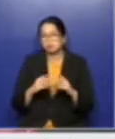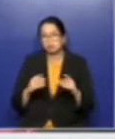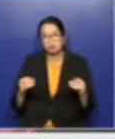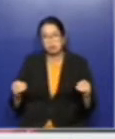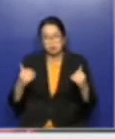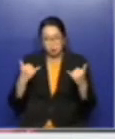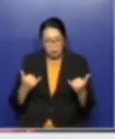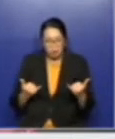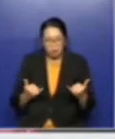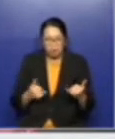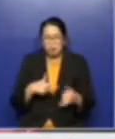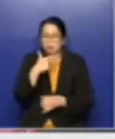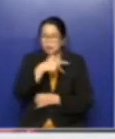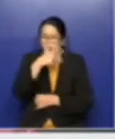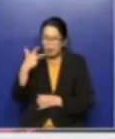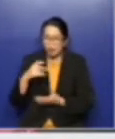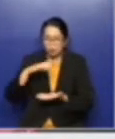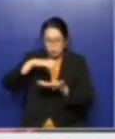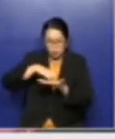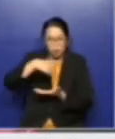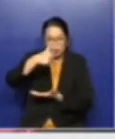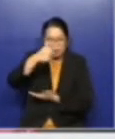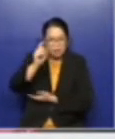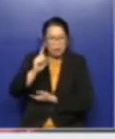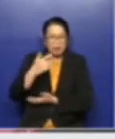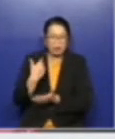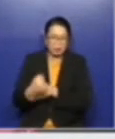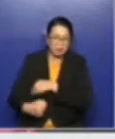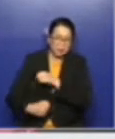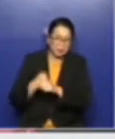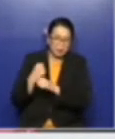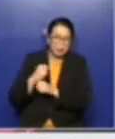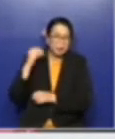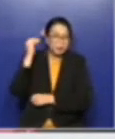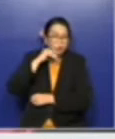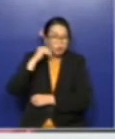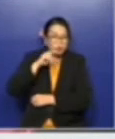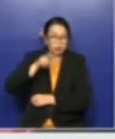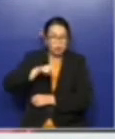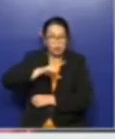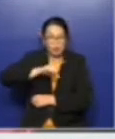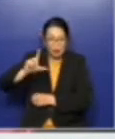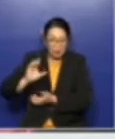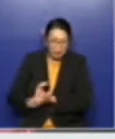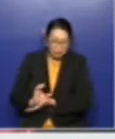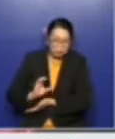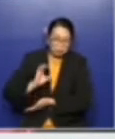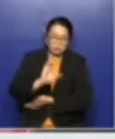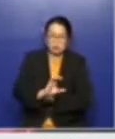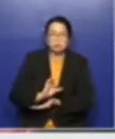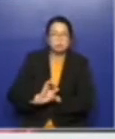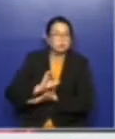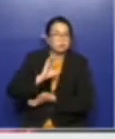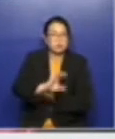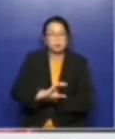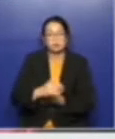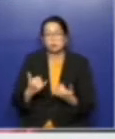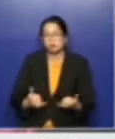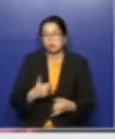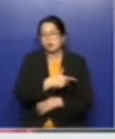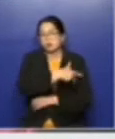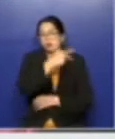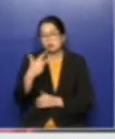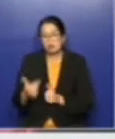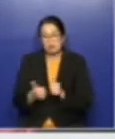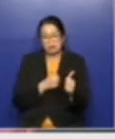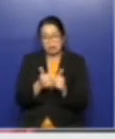ทุน 2,000 ล้านอัดฉีดมาให้ทุกปีภาษีบาปนี่แหละค่ะไทย PBS แข่งขันกับเพื่อนร่วมว